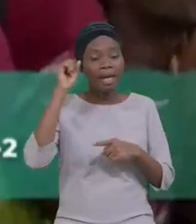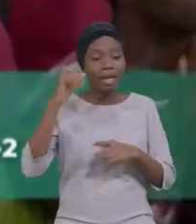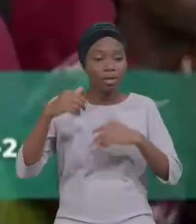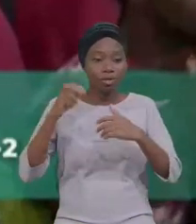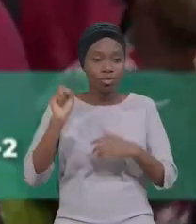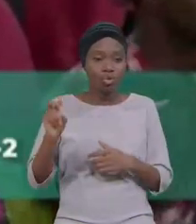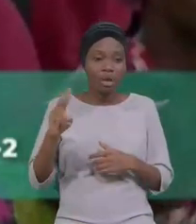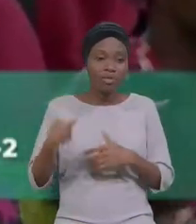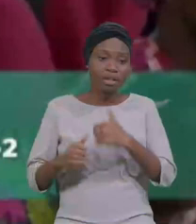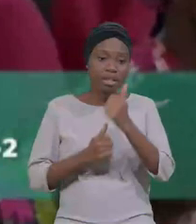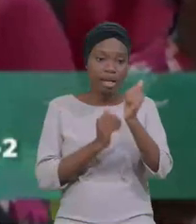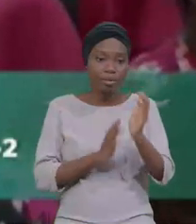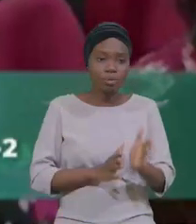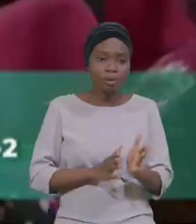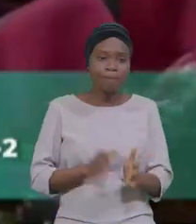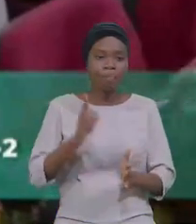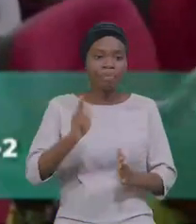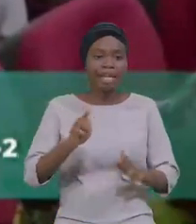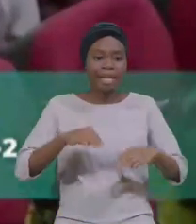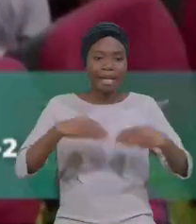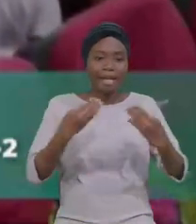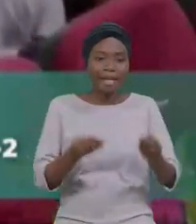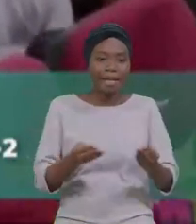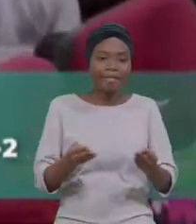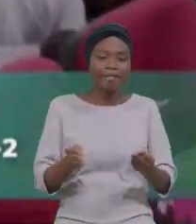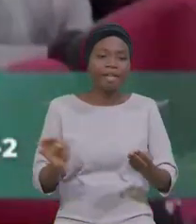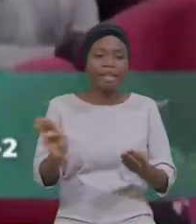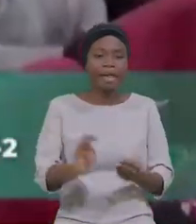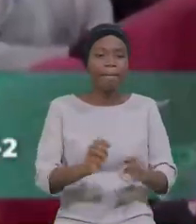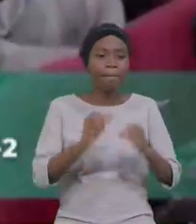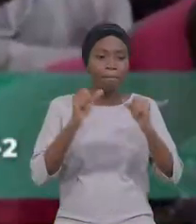Puis ayant appelé ses 12 disciples, il leur donna